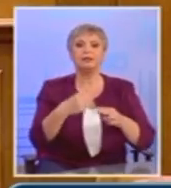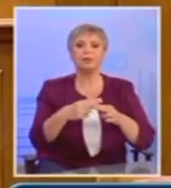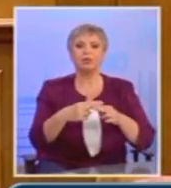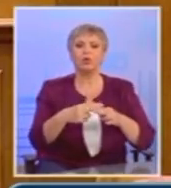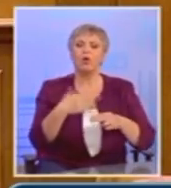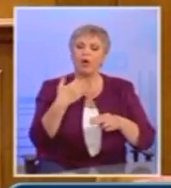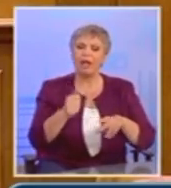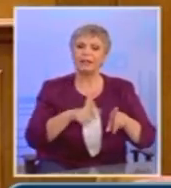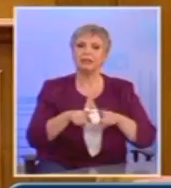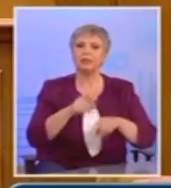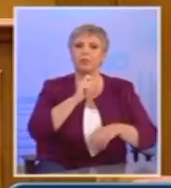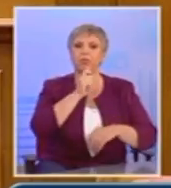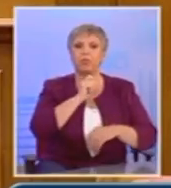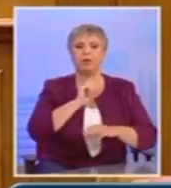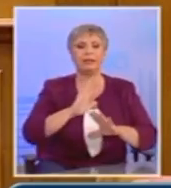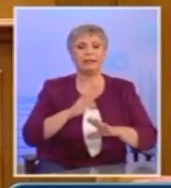Διότι αφορά